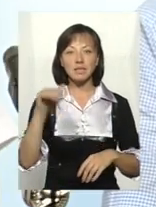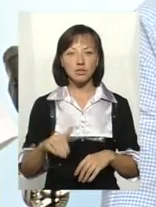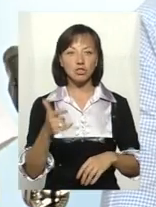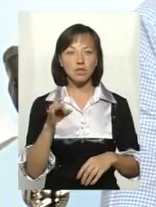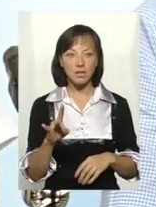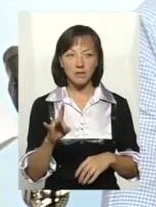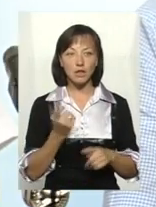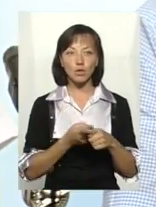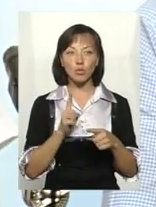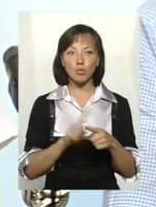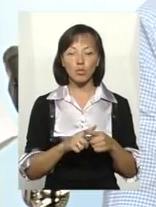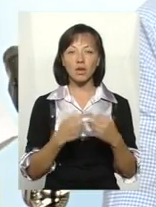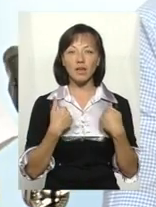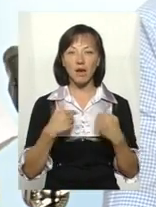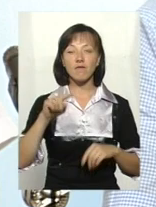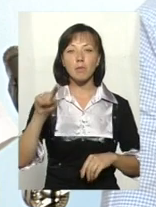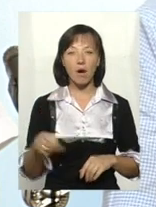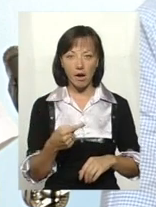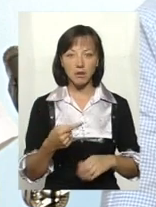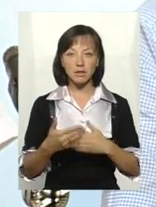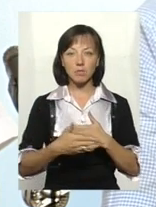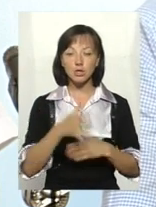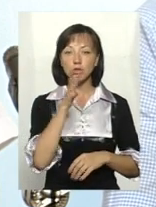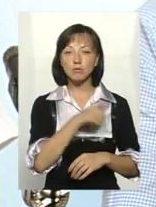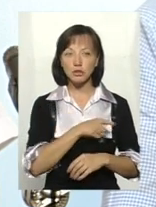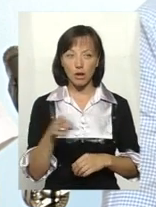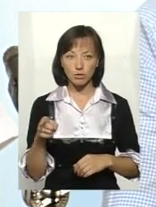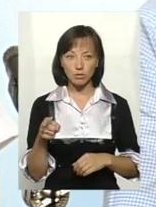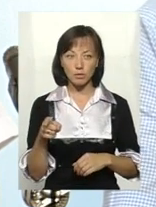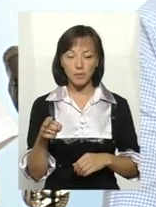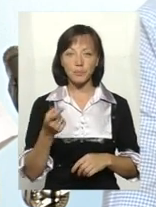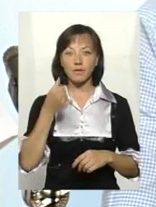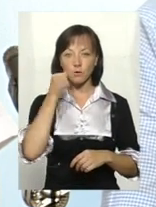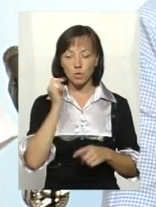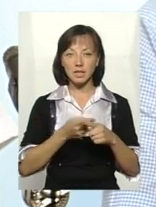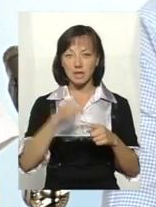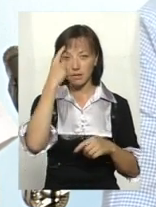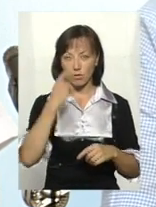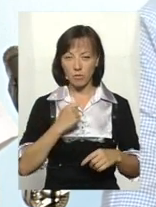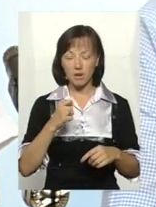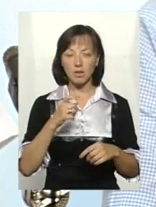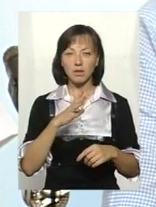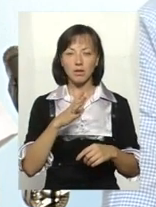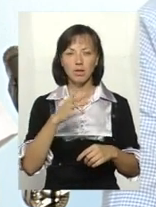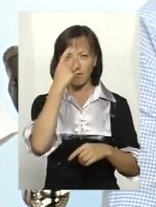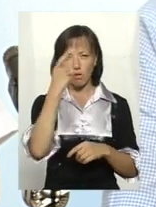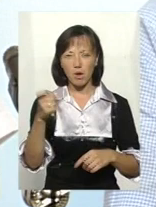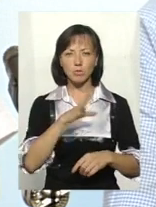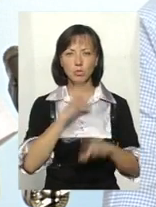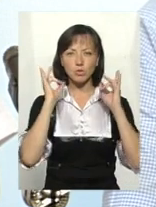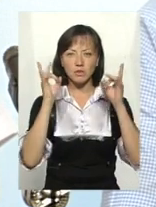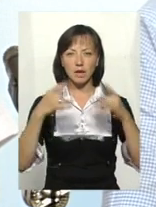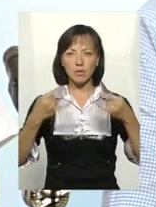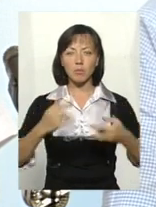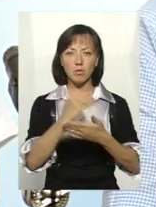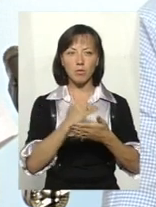гривень. Тому я вимагаю найближчий час, тому що вчора ця інформація прозвучала в